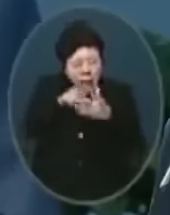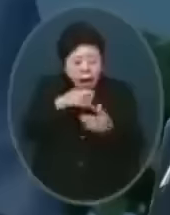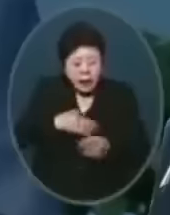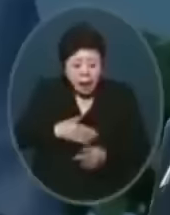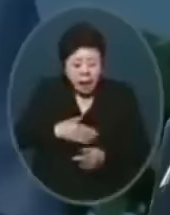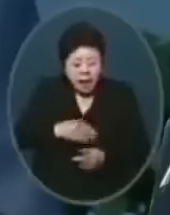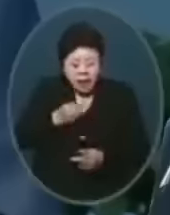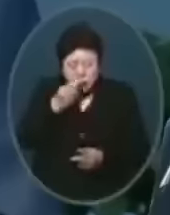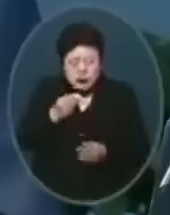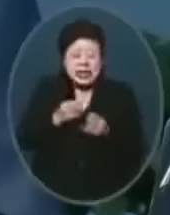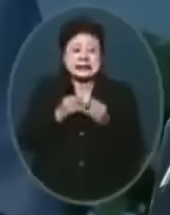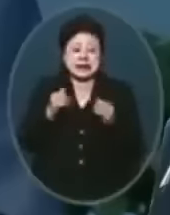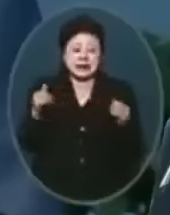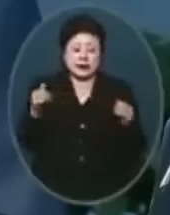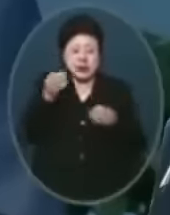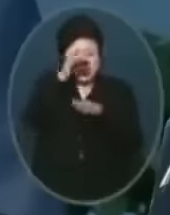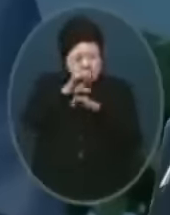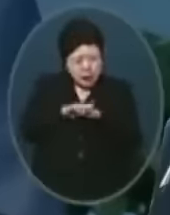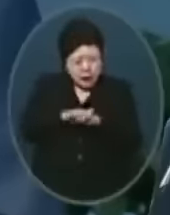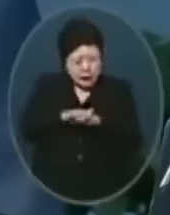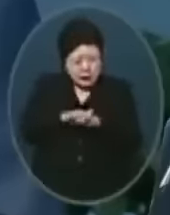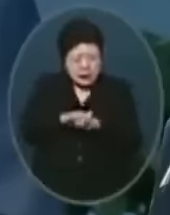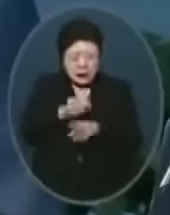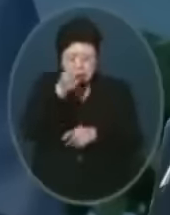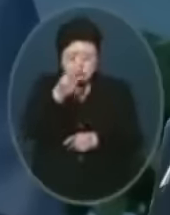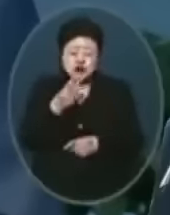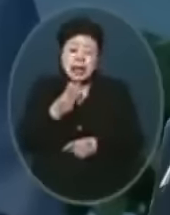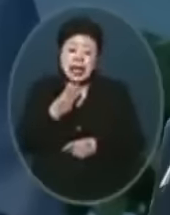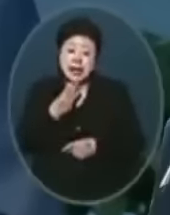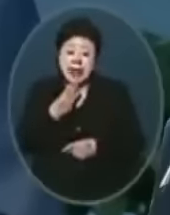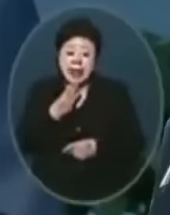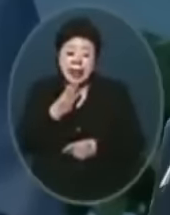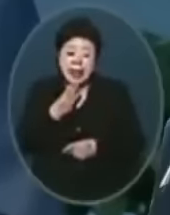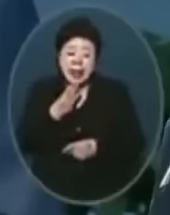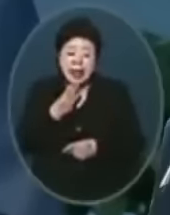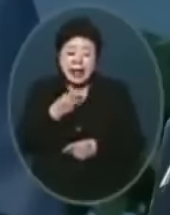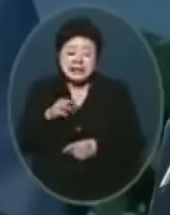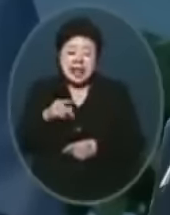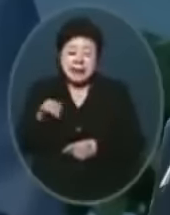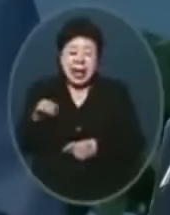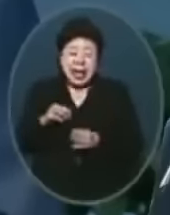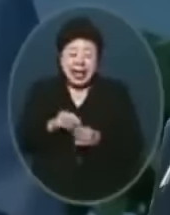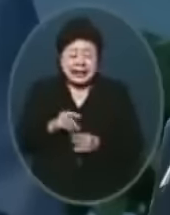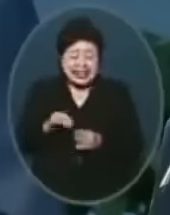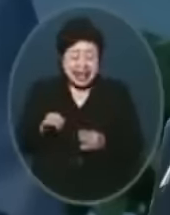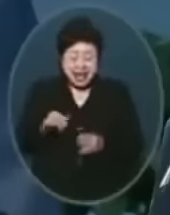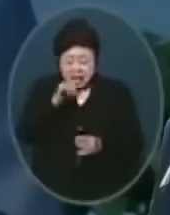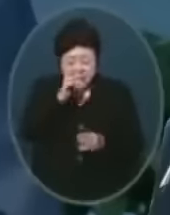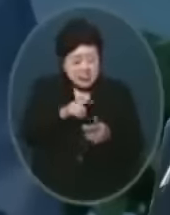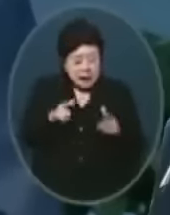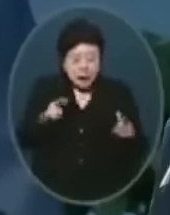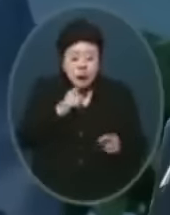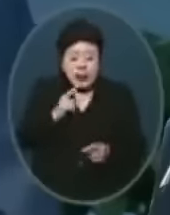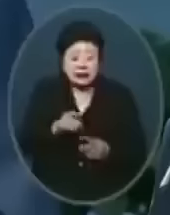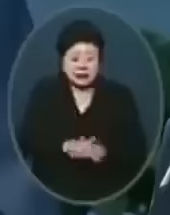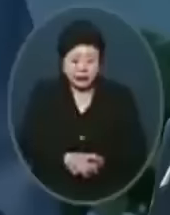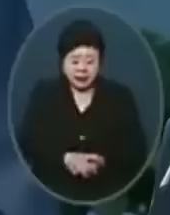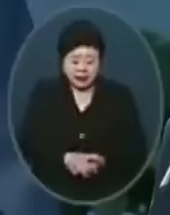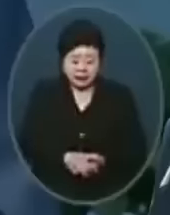예, 유대인들은 예배드리는 데가 예루살렘이 사마리아에 있지 않다고 말했네.